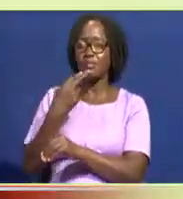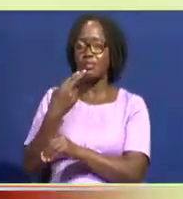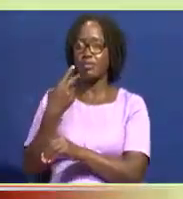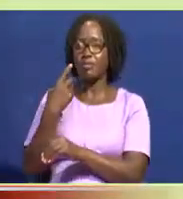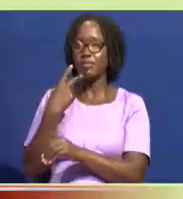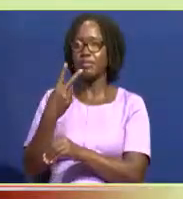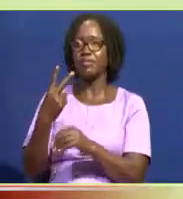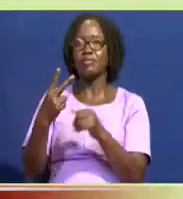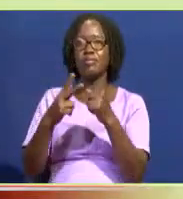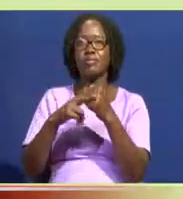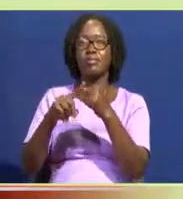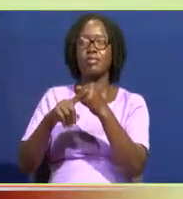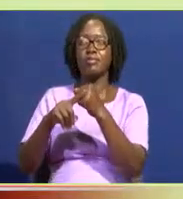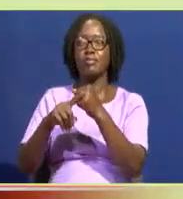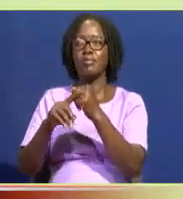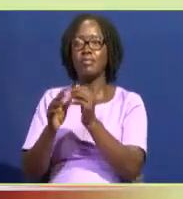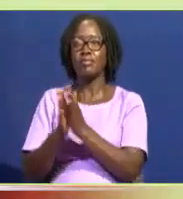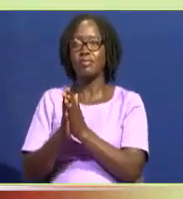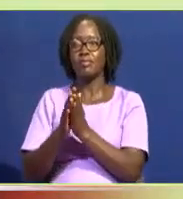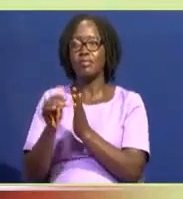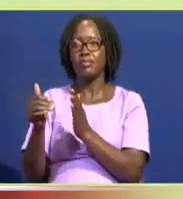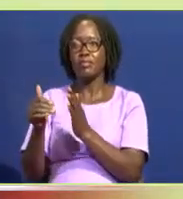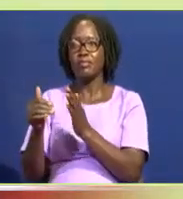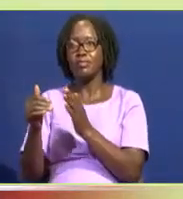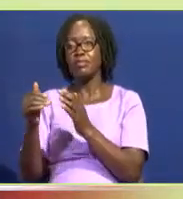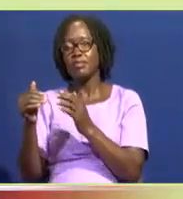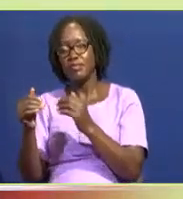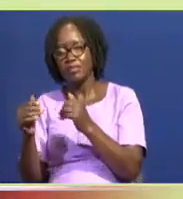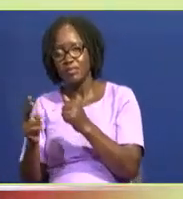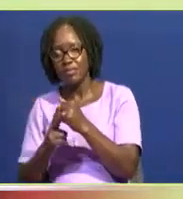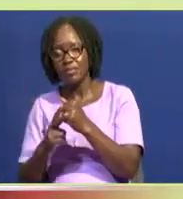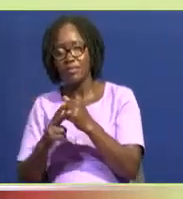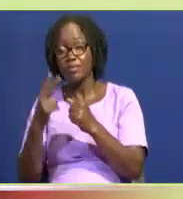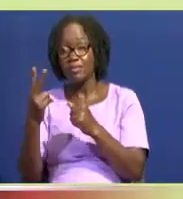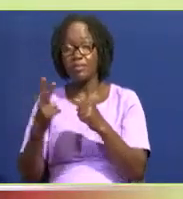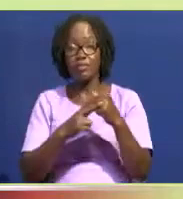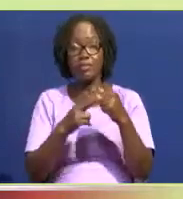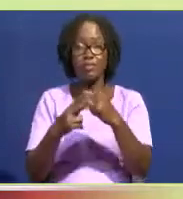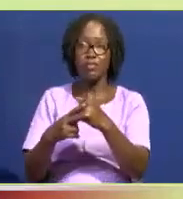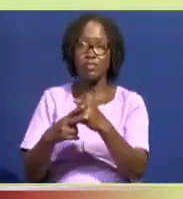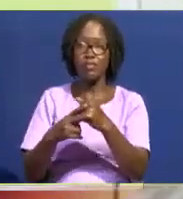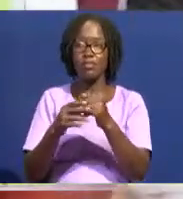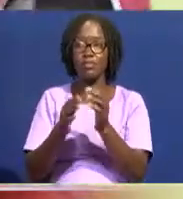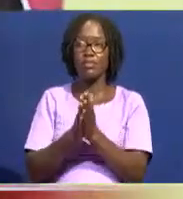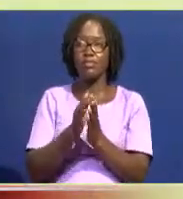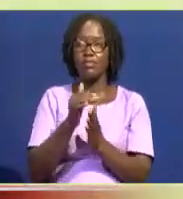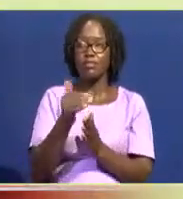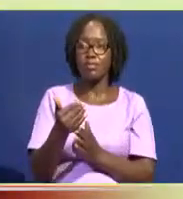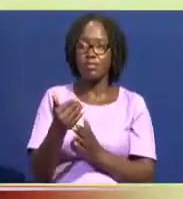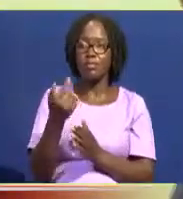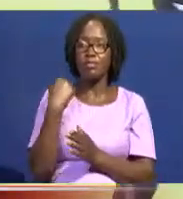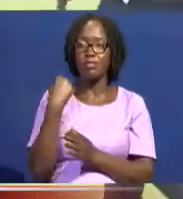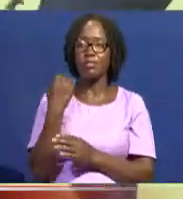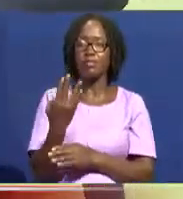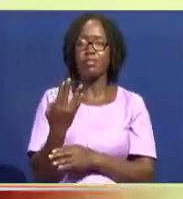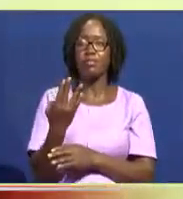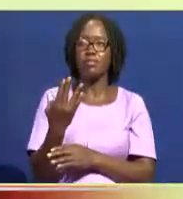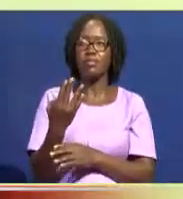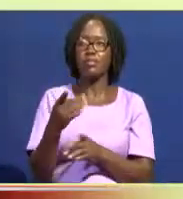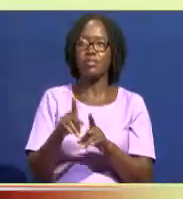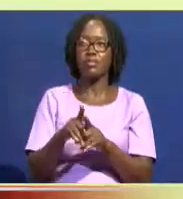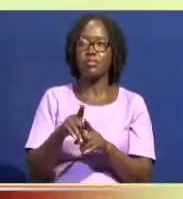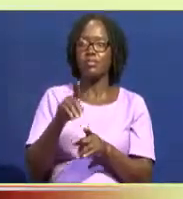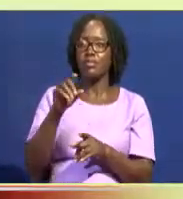alama 276 na alama 277 mtawalia. Mutahi Kibugu alimaliza wa nne huku